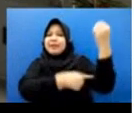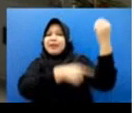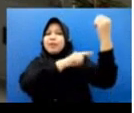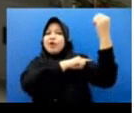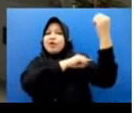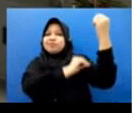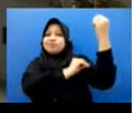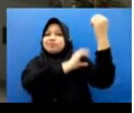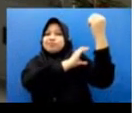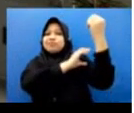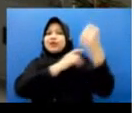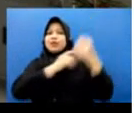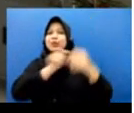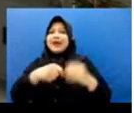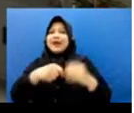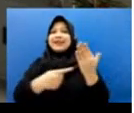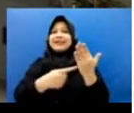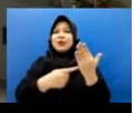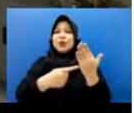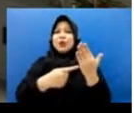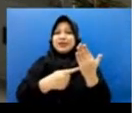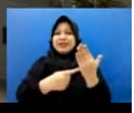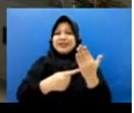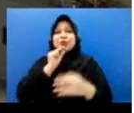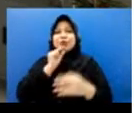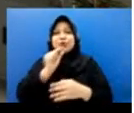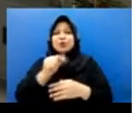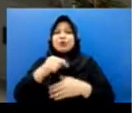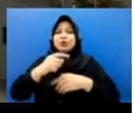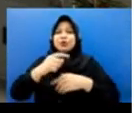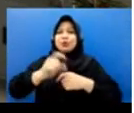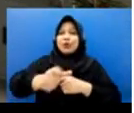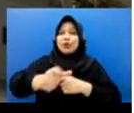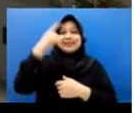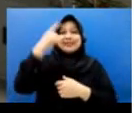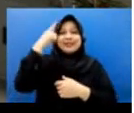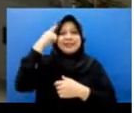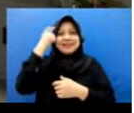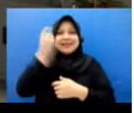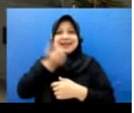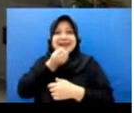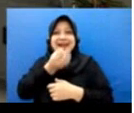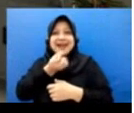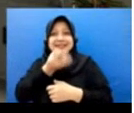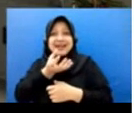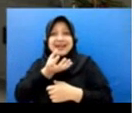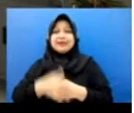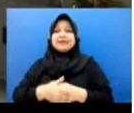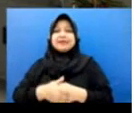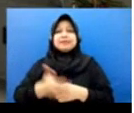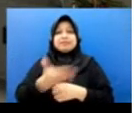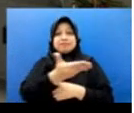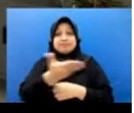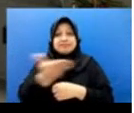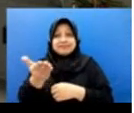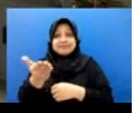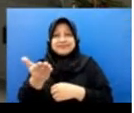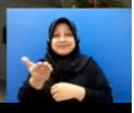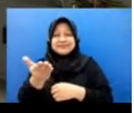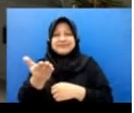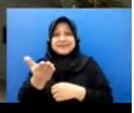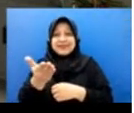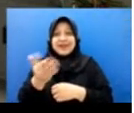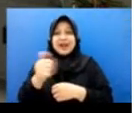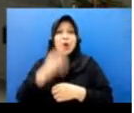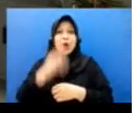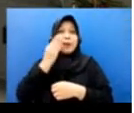teknologi dalam kegiatan belajar dan mengajar. Dan silakan Bapak dan Ibu untuk membagikan semua pengalaman Bapak